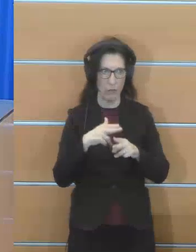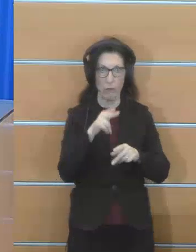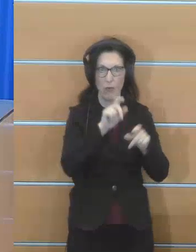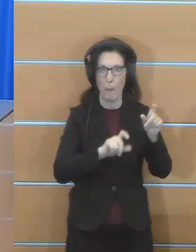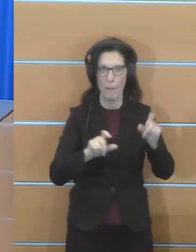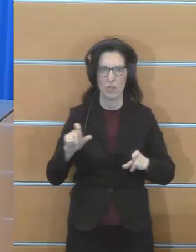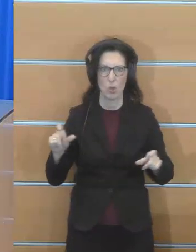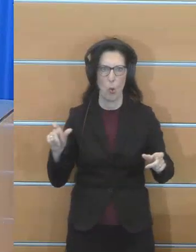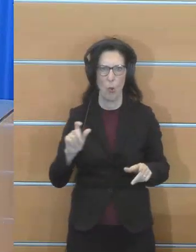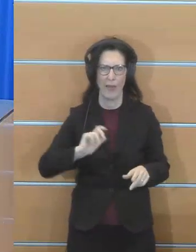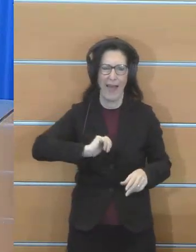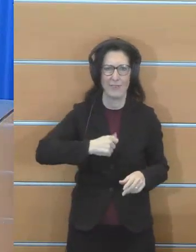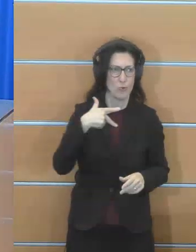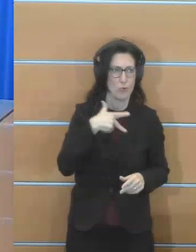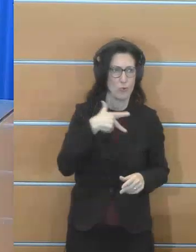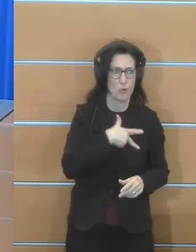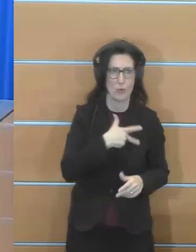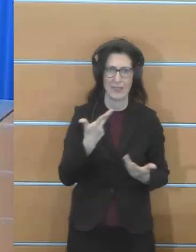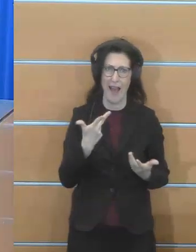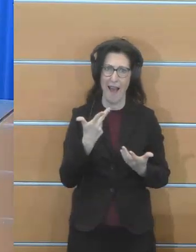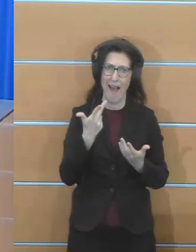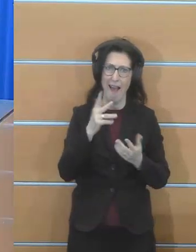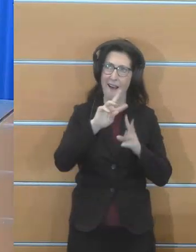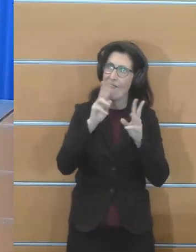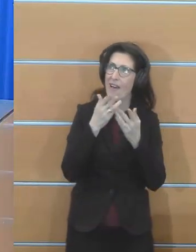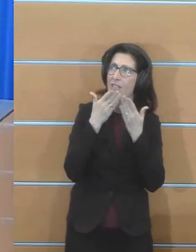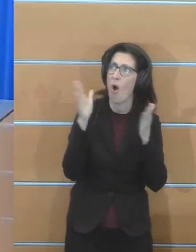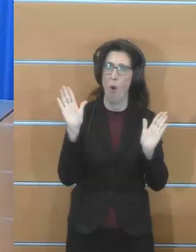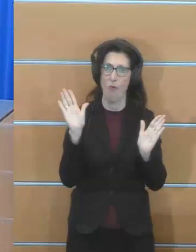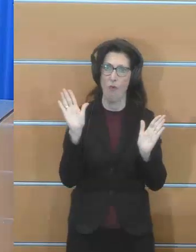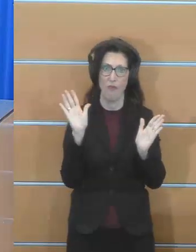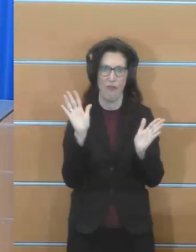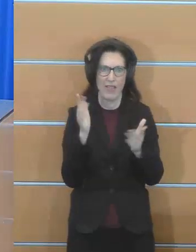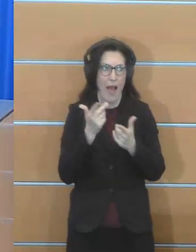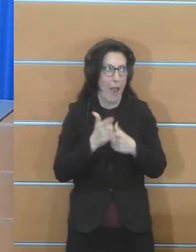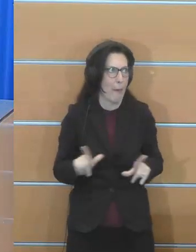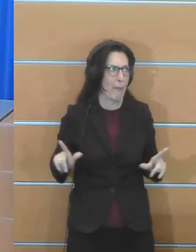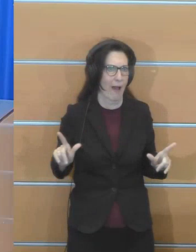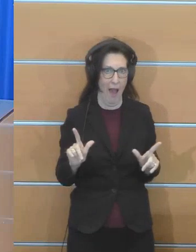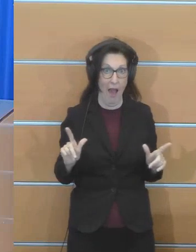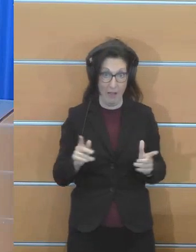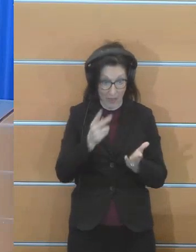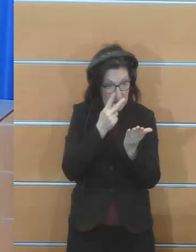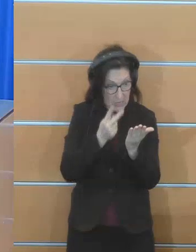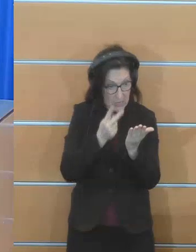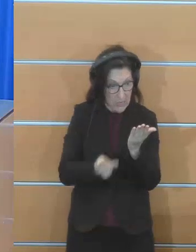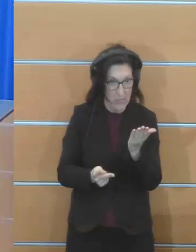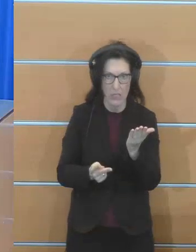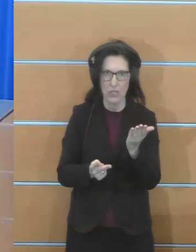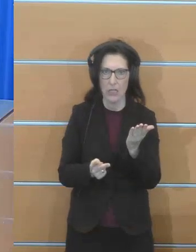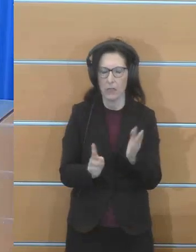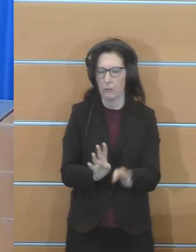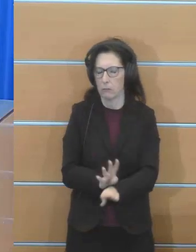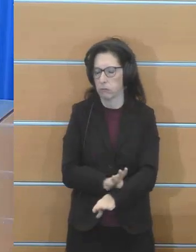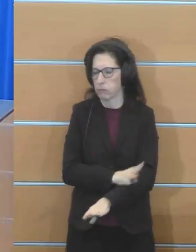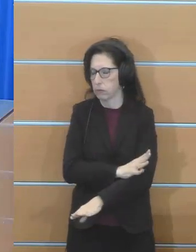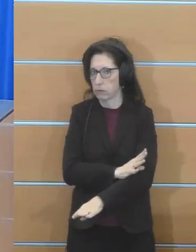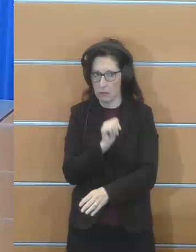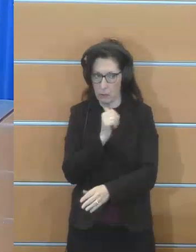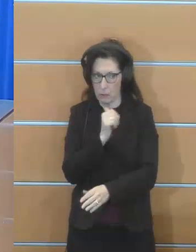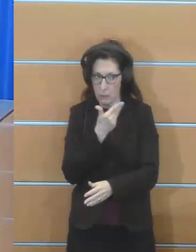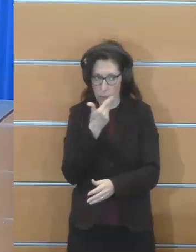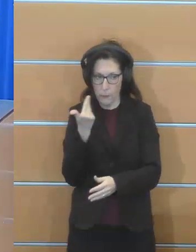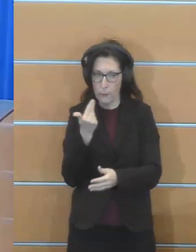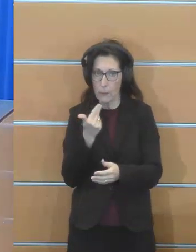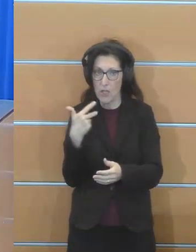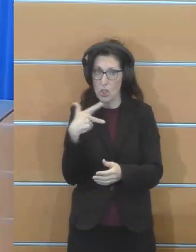sozialdinkenden Mitbürger den kalten Schauer über den Rücken laufen lässt es ist unsozial es ist